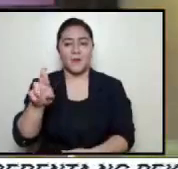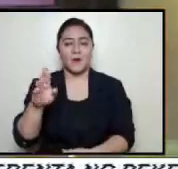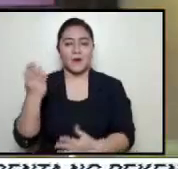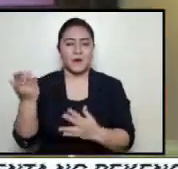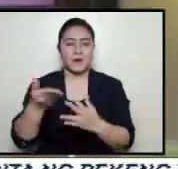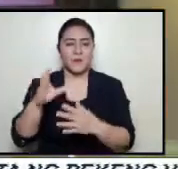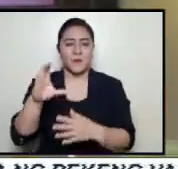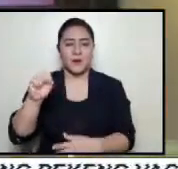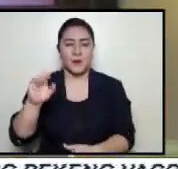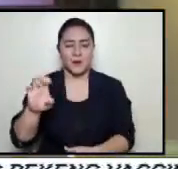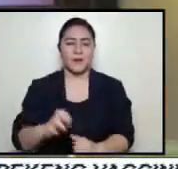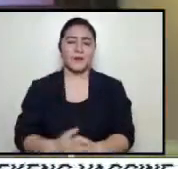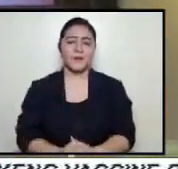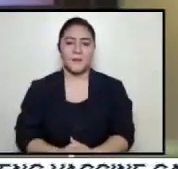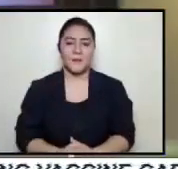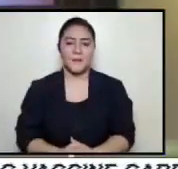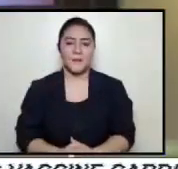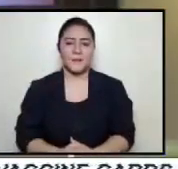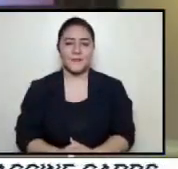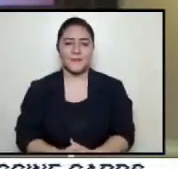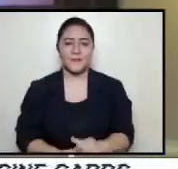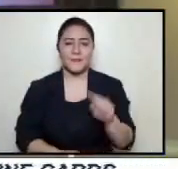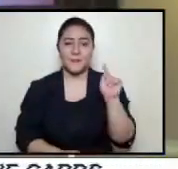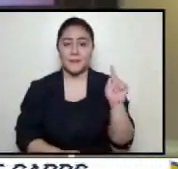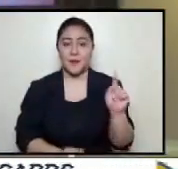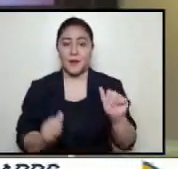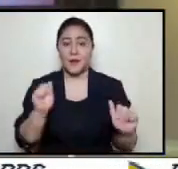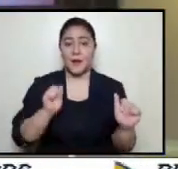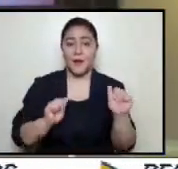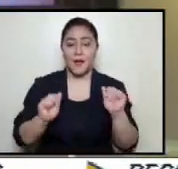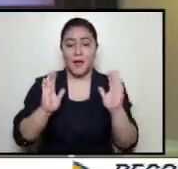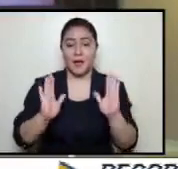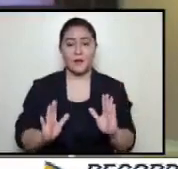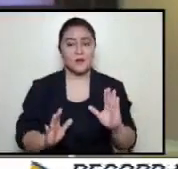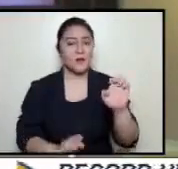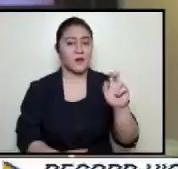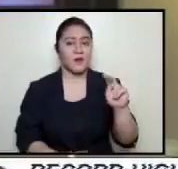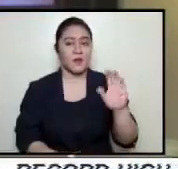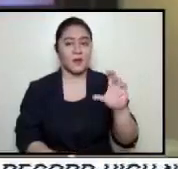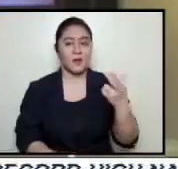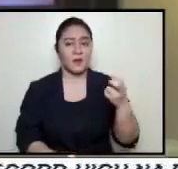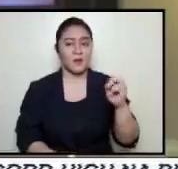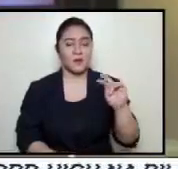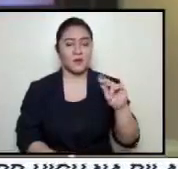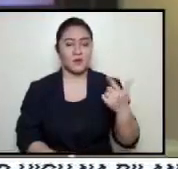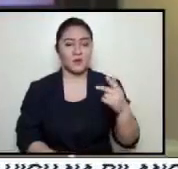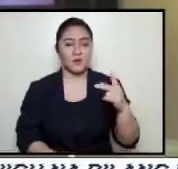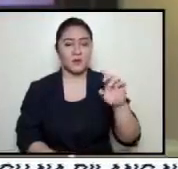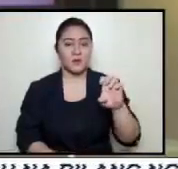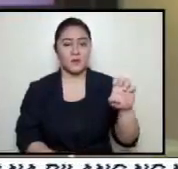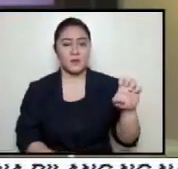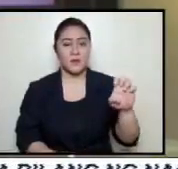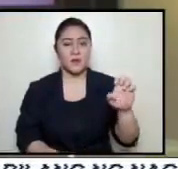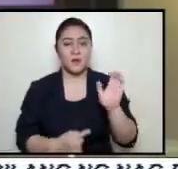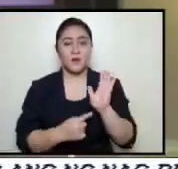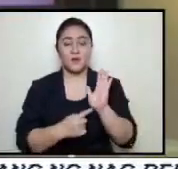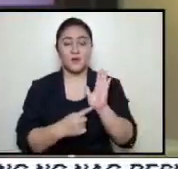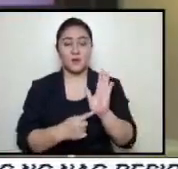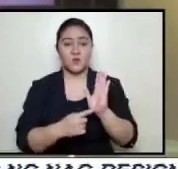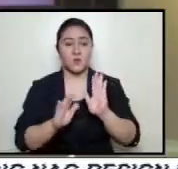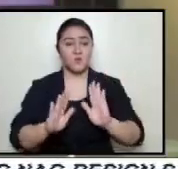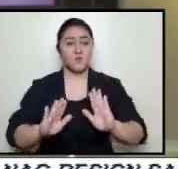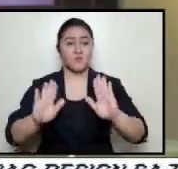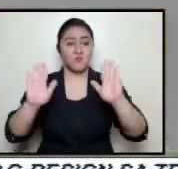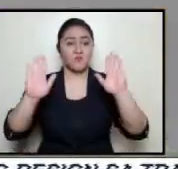Kinumpirma naman ang kampo ng aktor na si En Chong Di na sumuko na ang aktor at sa katunayan ay nakapagpiansa